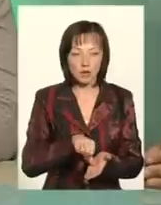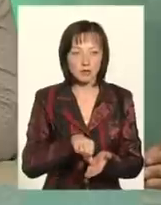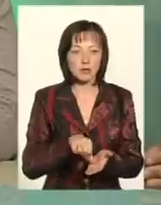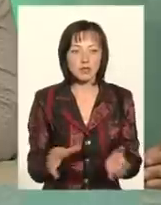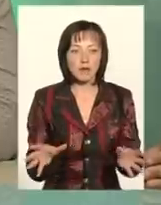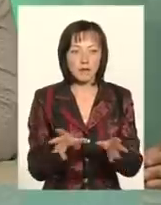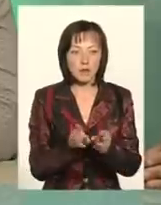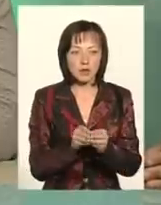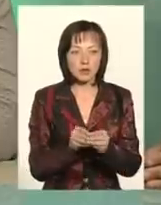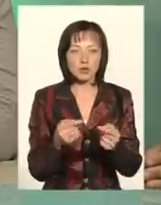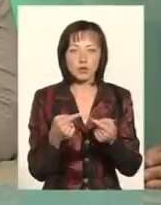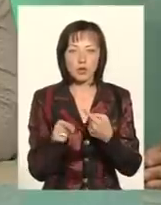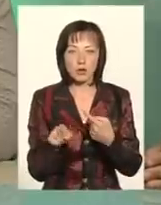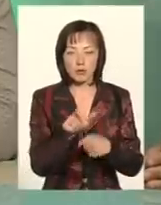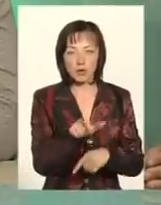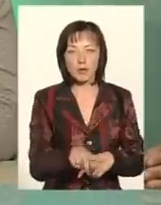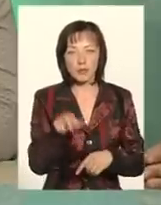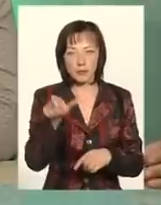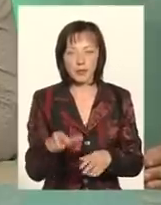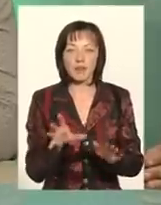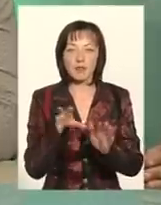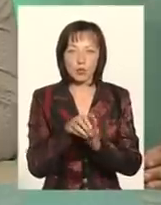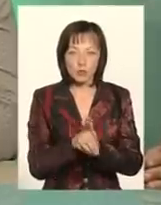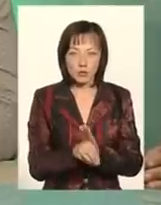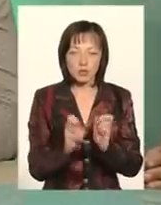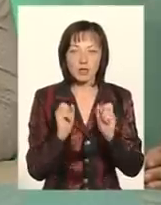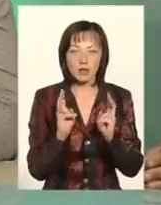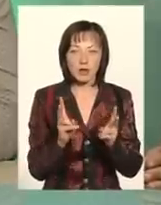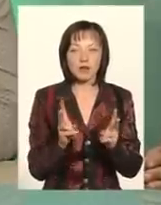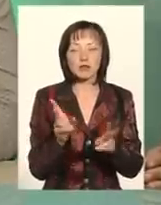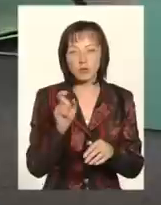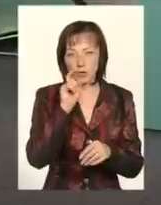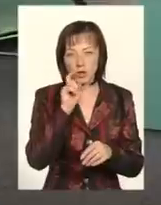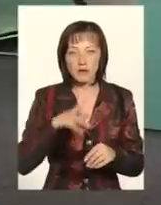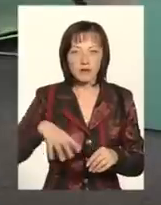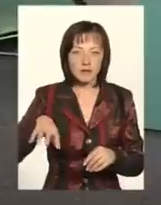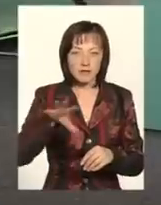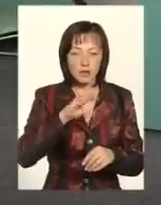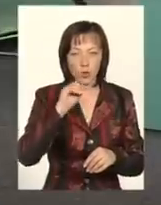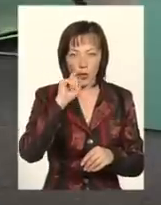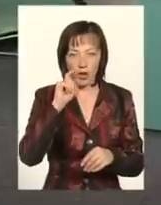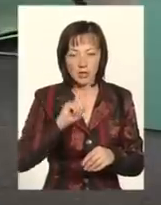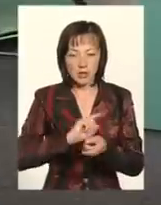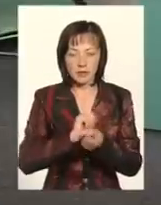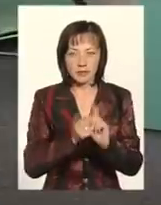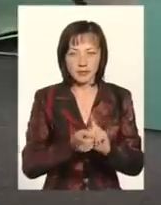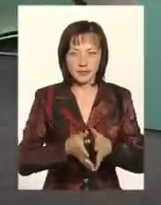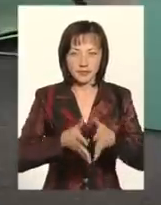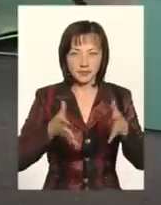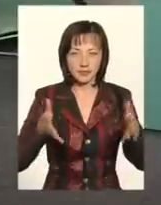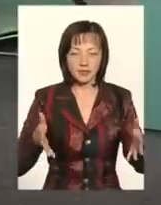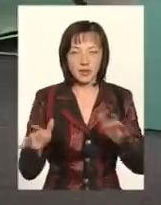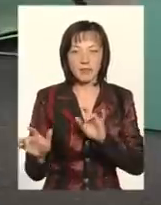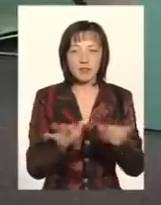совместно с другими ребятами в том числе Как вы видели митинга всеукраинское это переросло всеукраинское